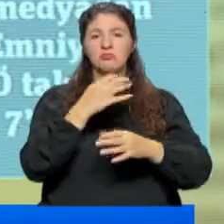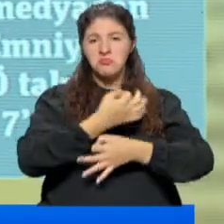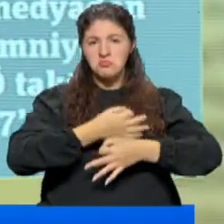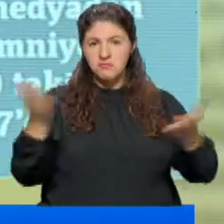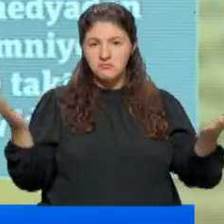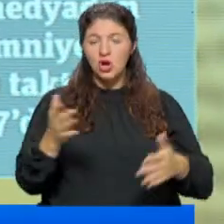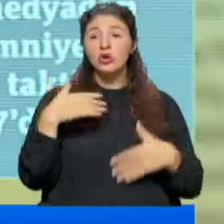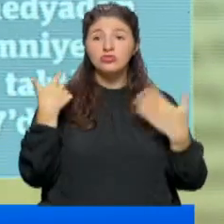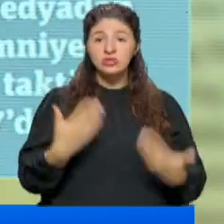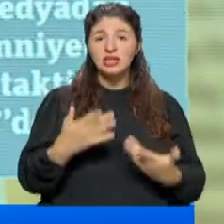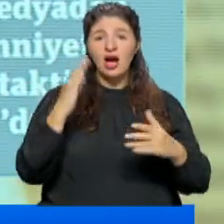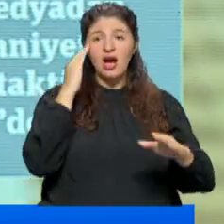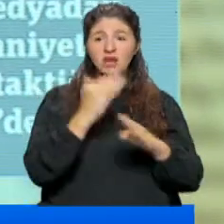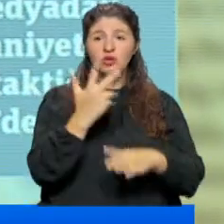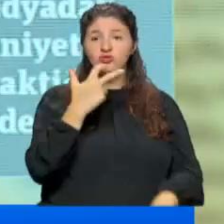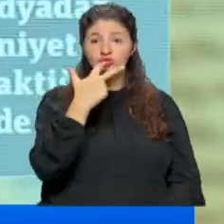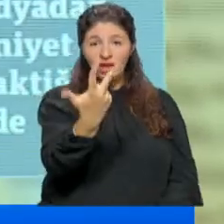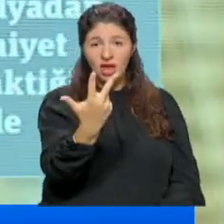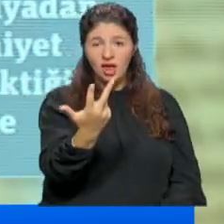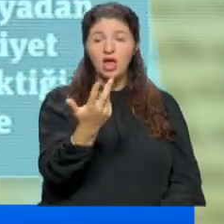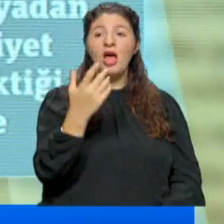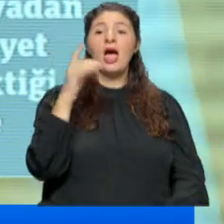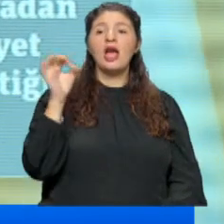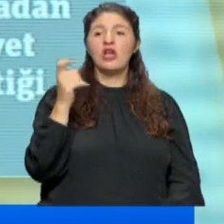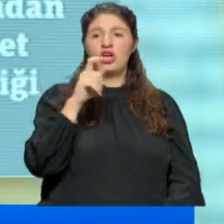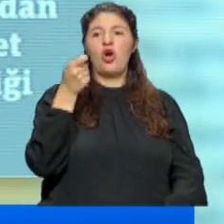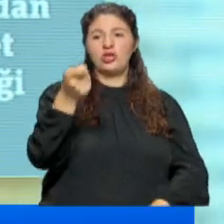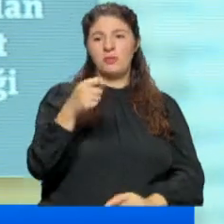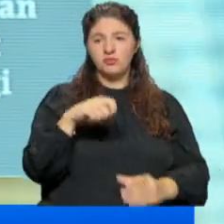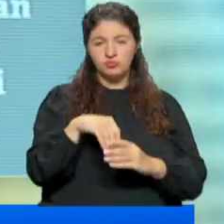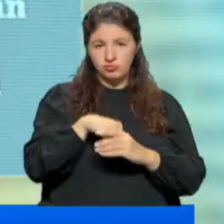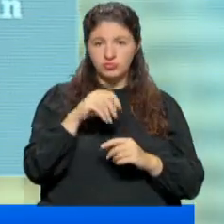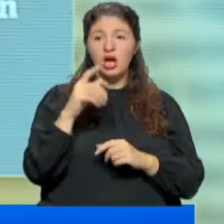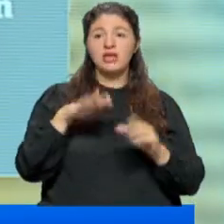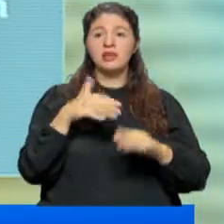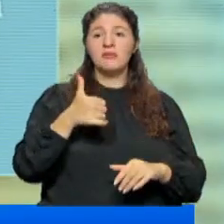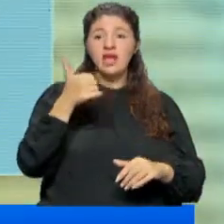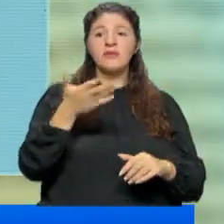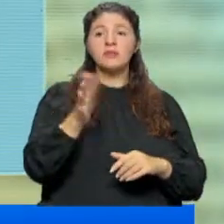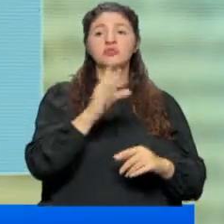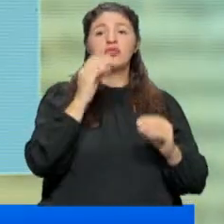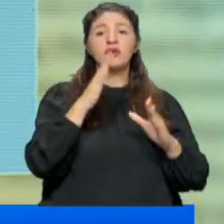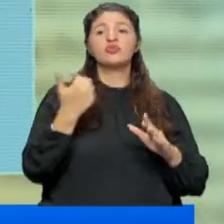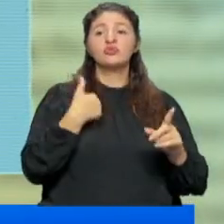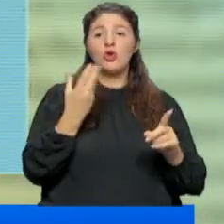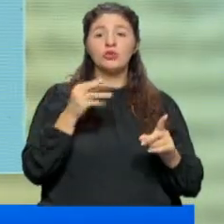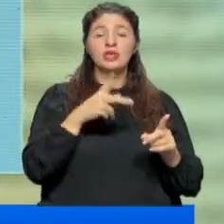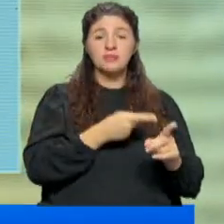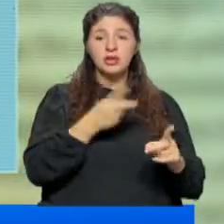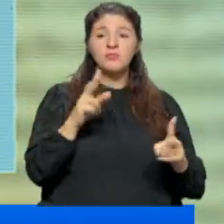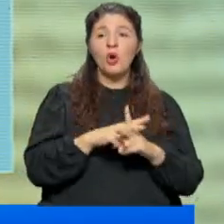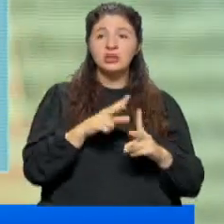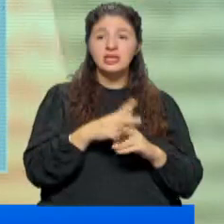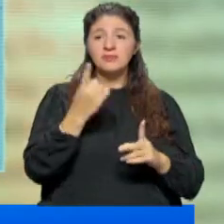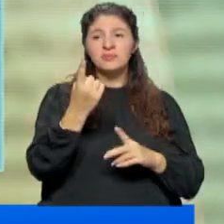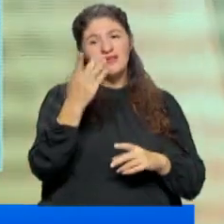yaptı. Üstelik anlaşma 3 yıllık. Ödemeler Eylül ayı içinde yapılacak. Adalet Bakanlığı'nda ve başka birçok kurumda olduğu gibi